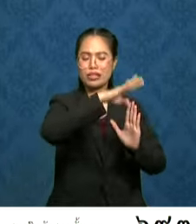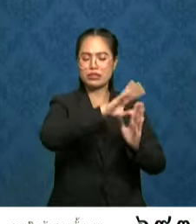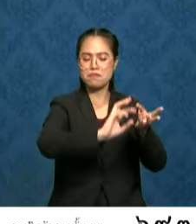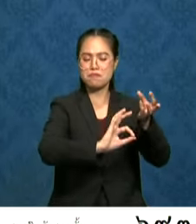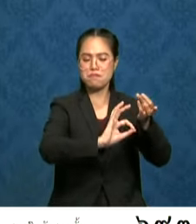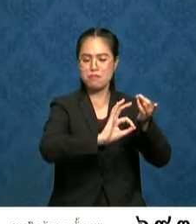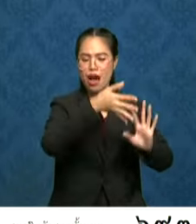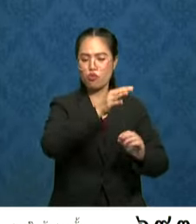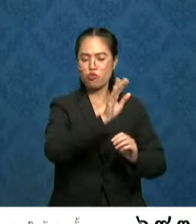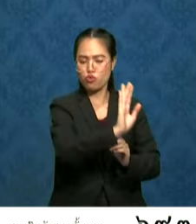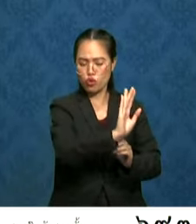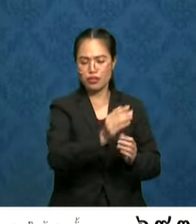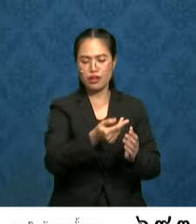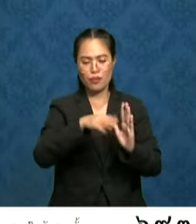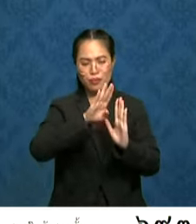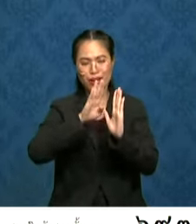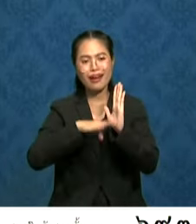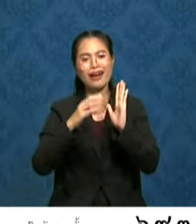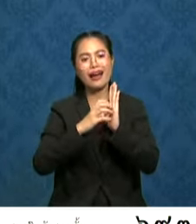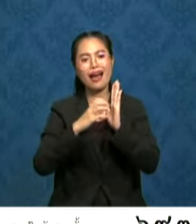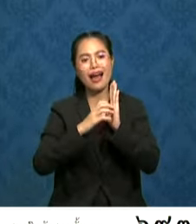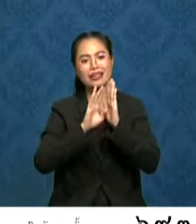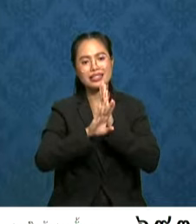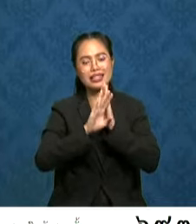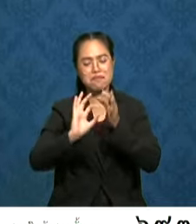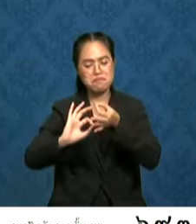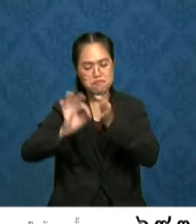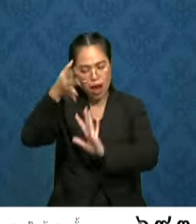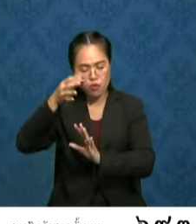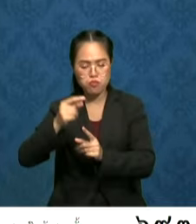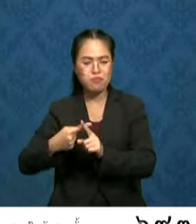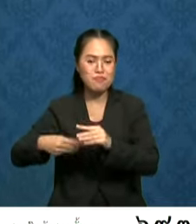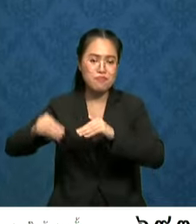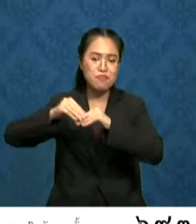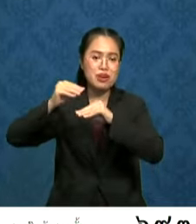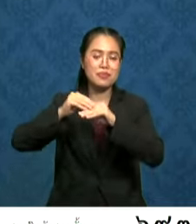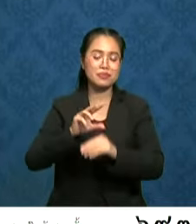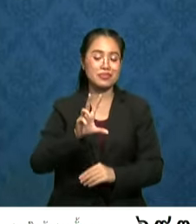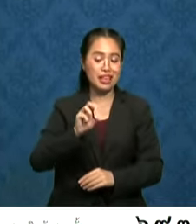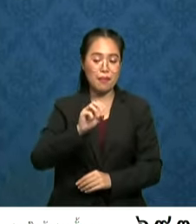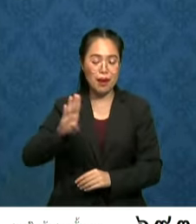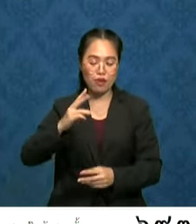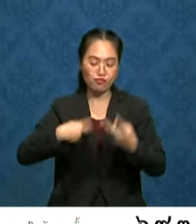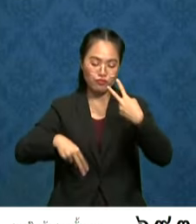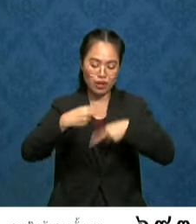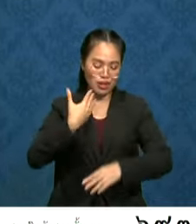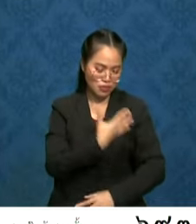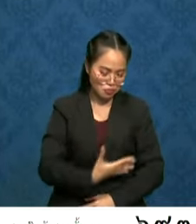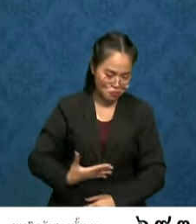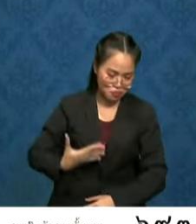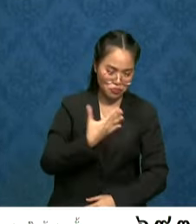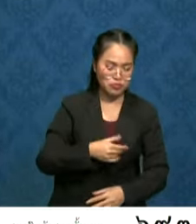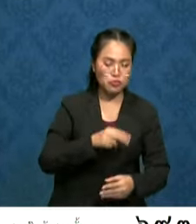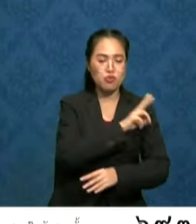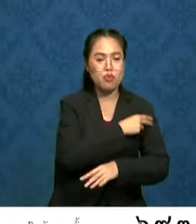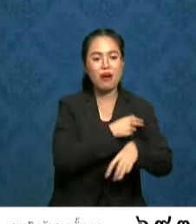ไปเพิ่มที่ภาคกลางและอีสานพื้นที่รวมเผาเพิ่มขึ้น 30บาทรักษาทุกที่กรุงเทพมหานครนี้ดอกจันทสัก 3